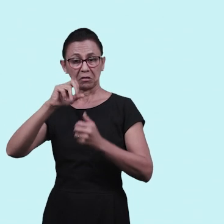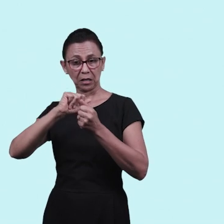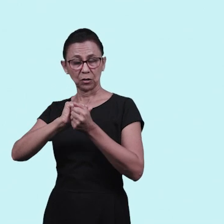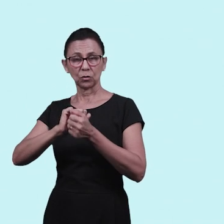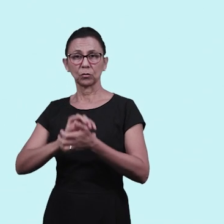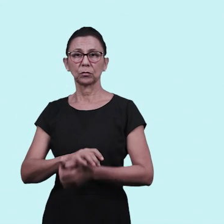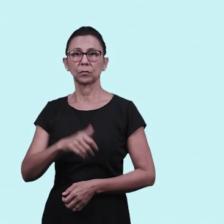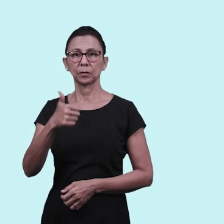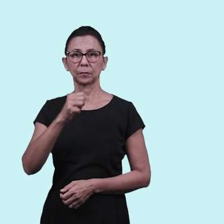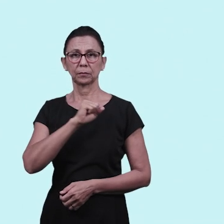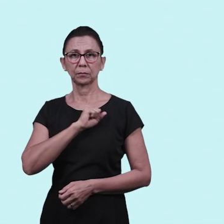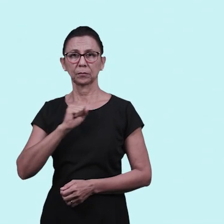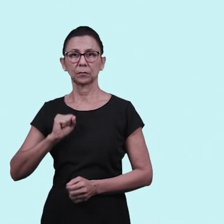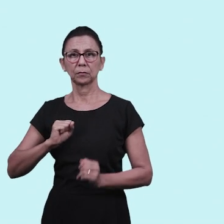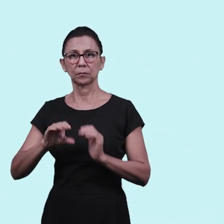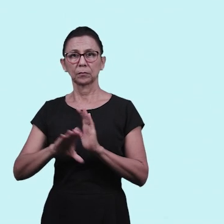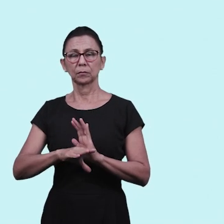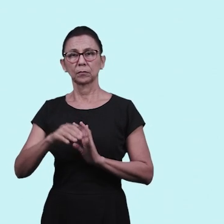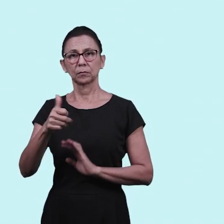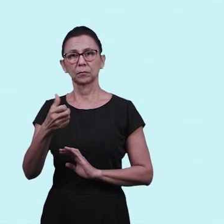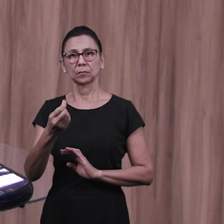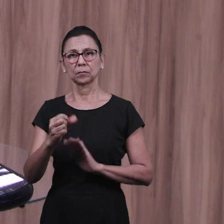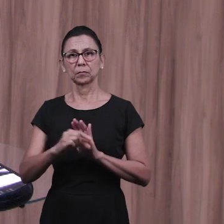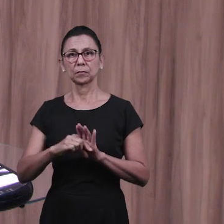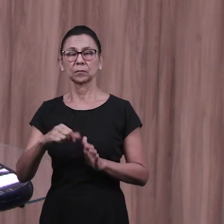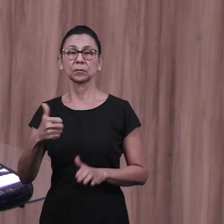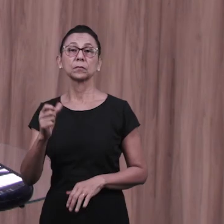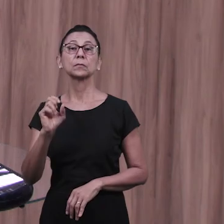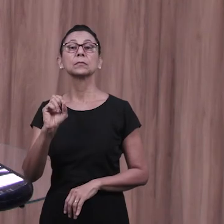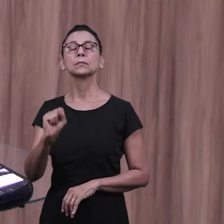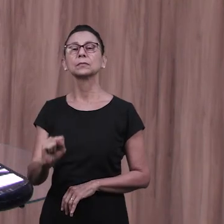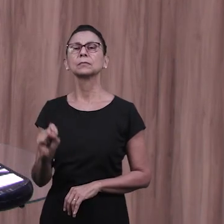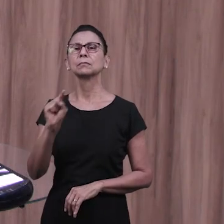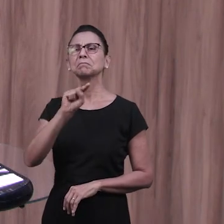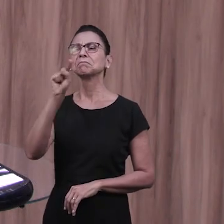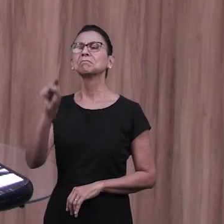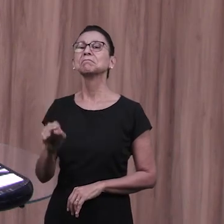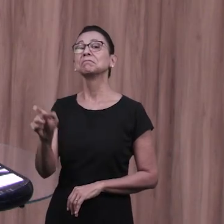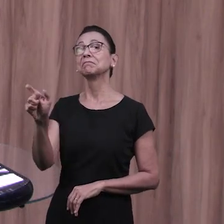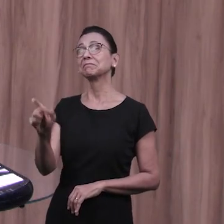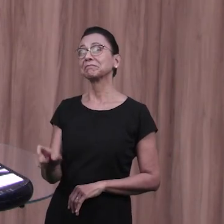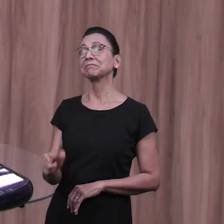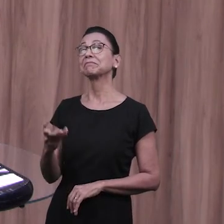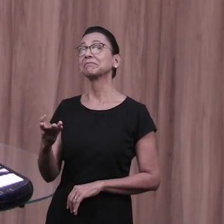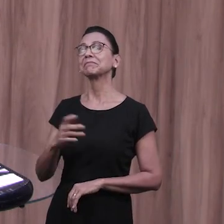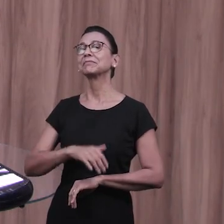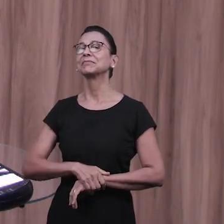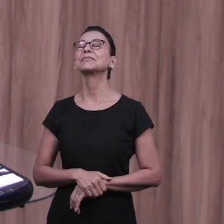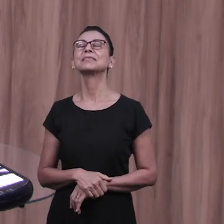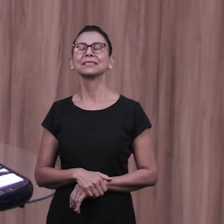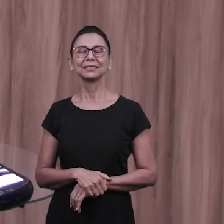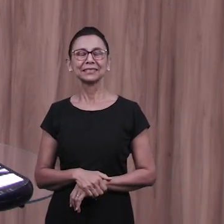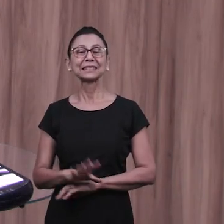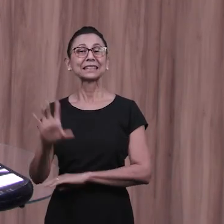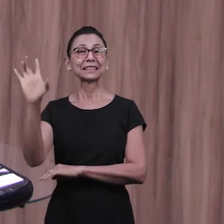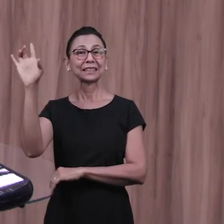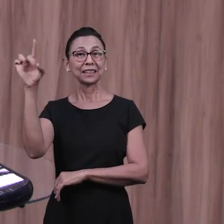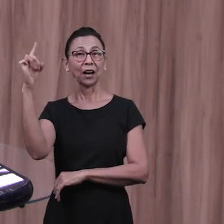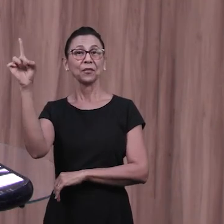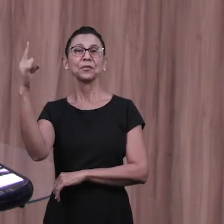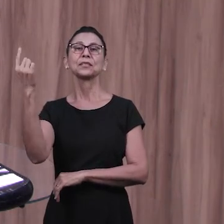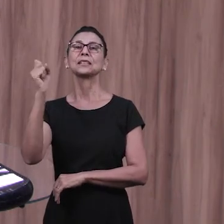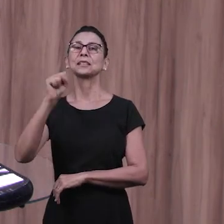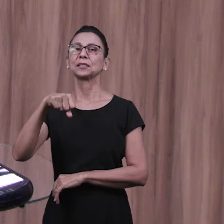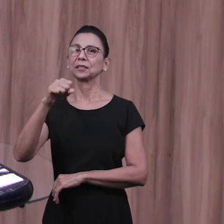18. Il parle de qui? De David. Très bien.